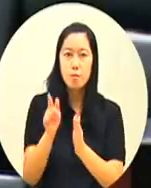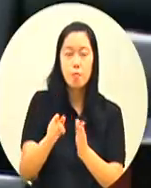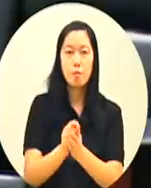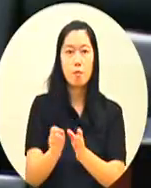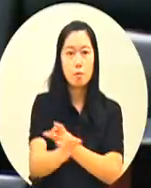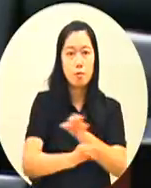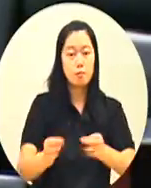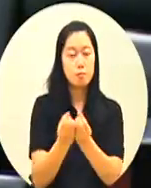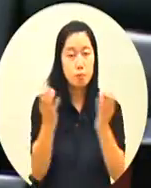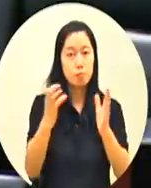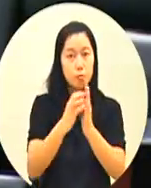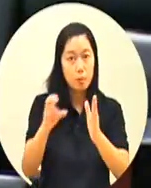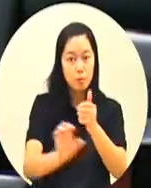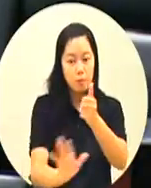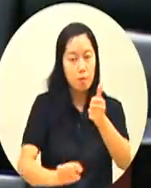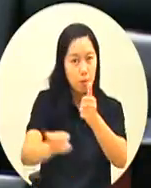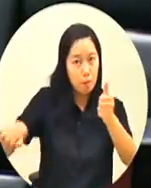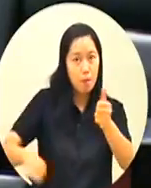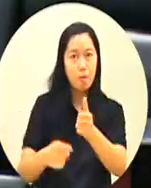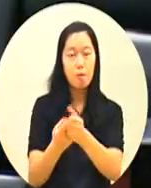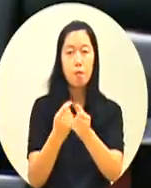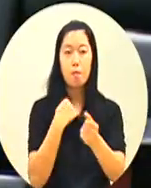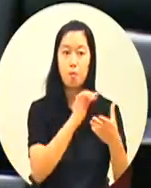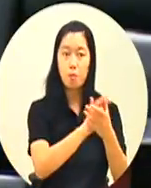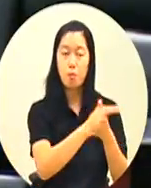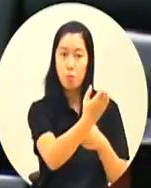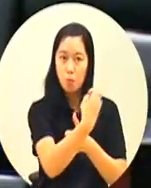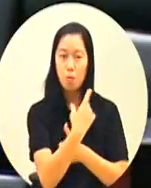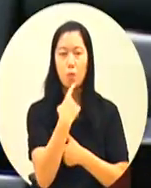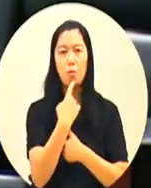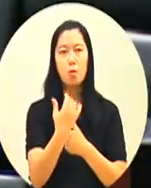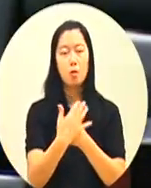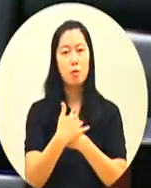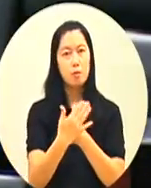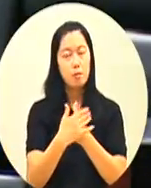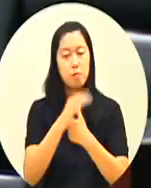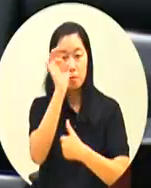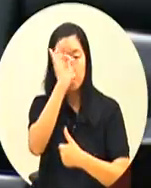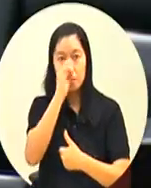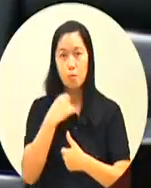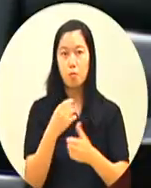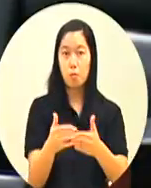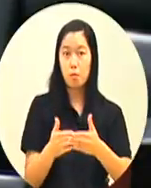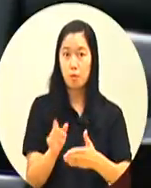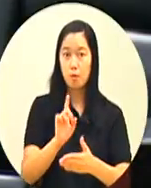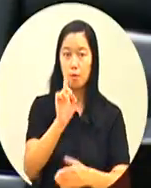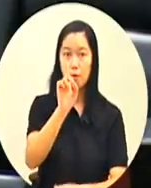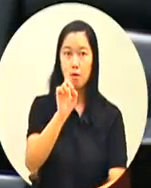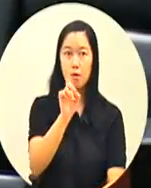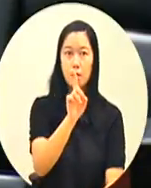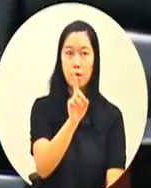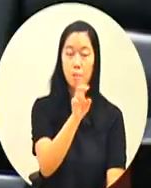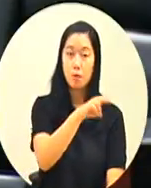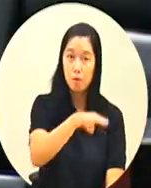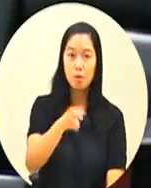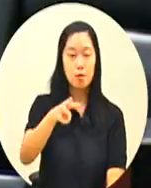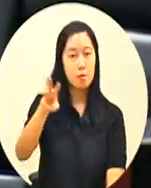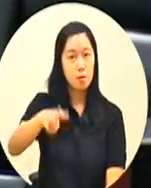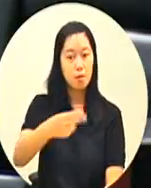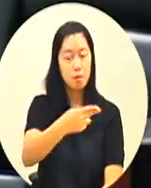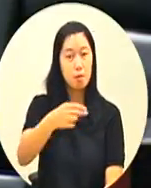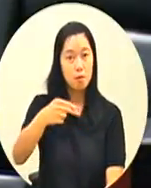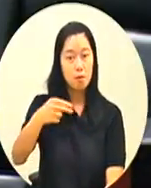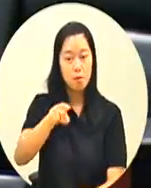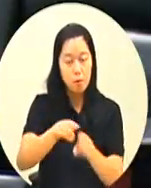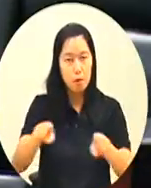仁，我产业界的一个朋友说，议员能不能帮忙找一下，我需要一个2000平到3000平的空间，要